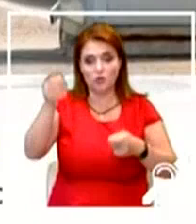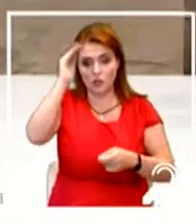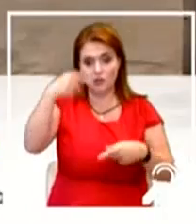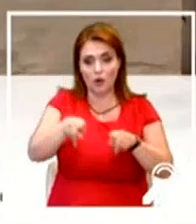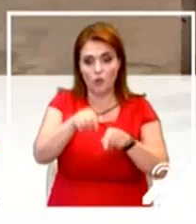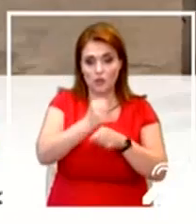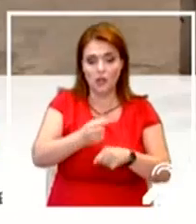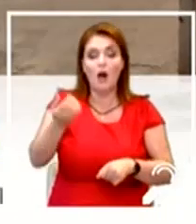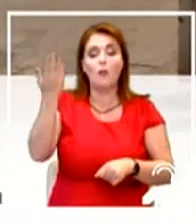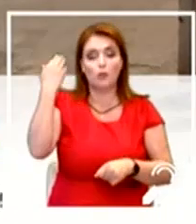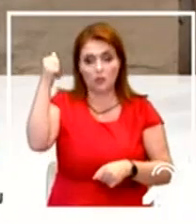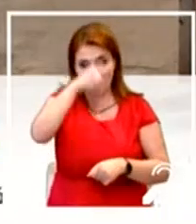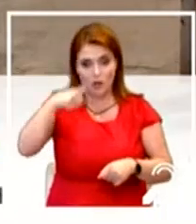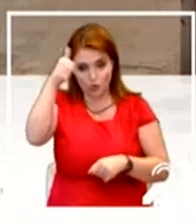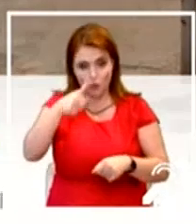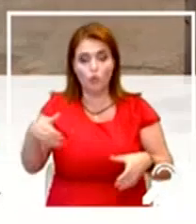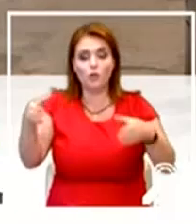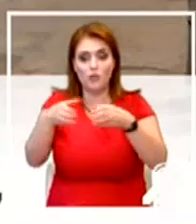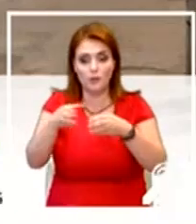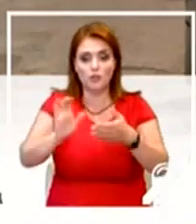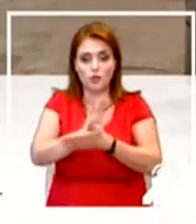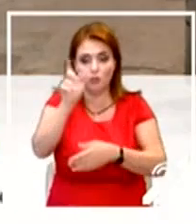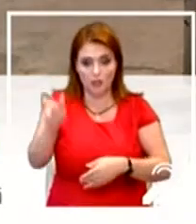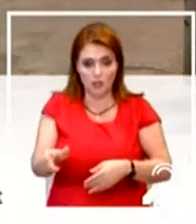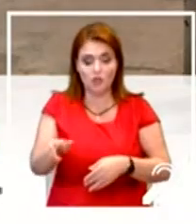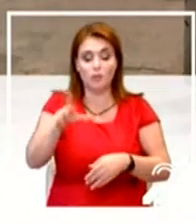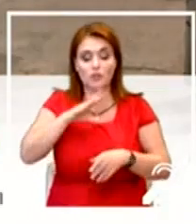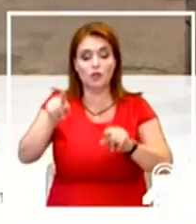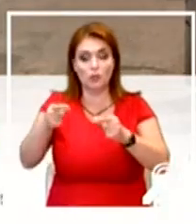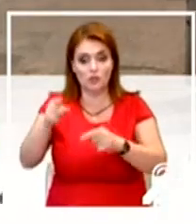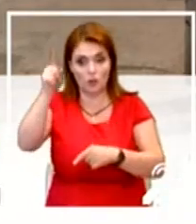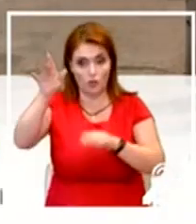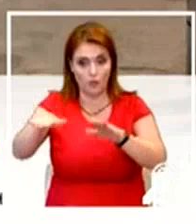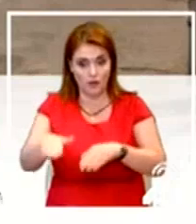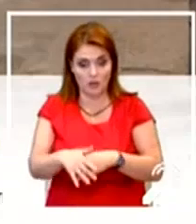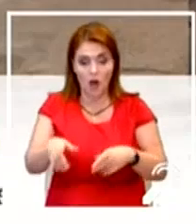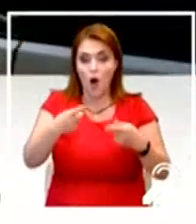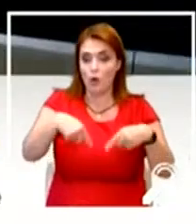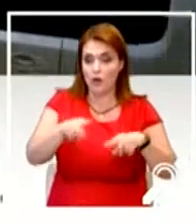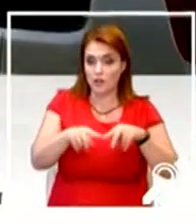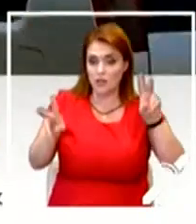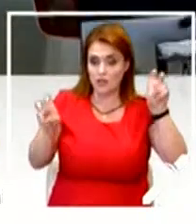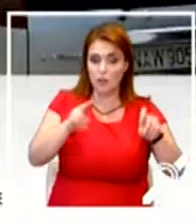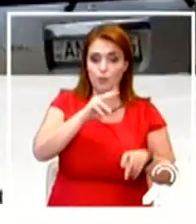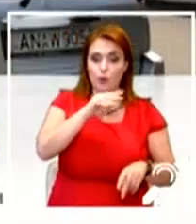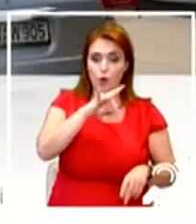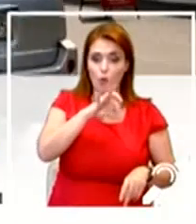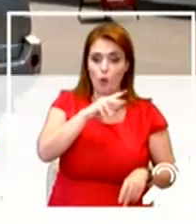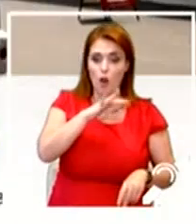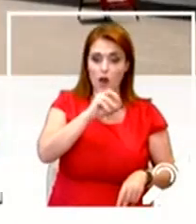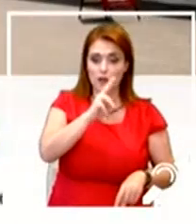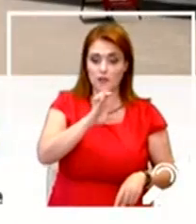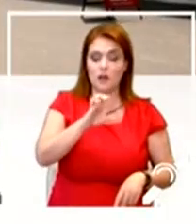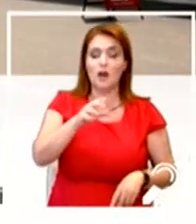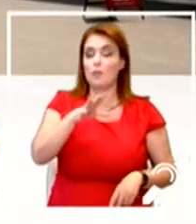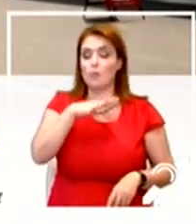Anul trecut, o echipă de jurnaliști români a fost reținută de forțele de securitate. Asociația Promolex a atenționat în nenumărate rânduri autoritățile